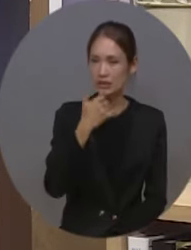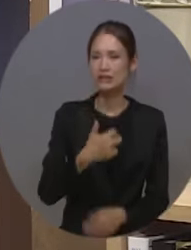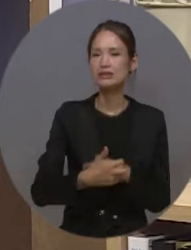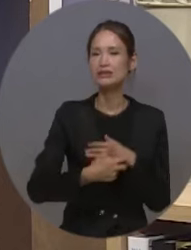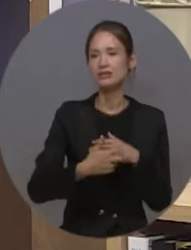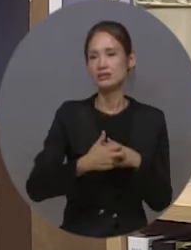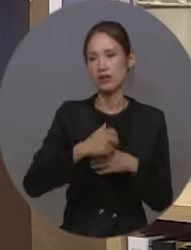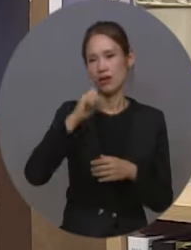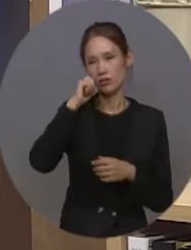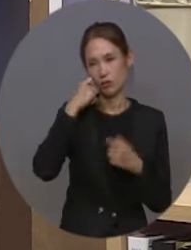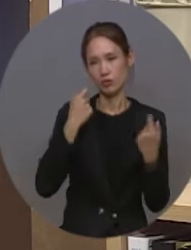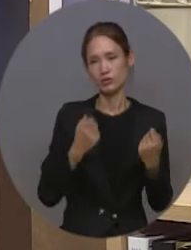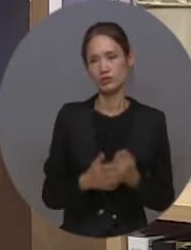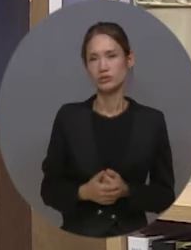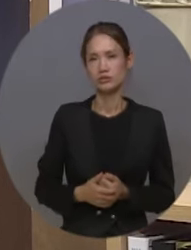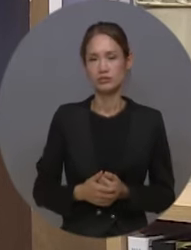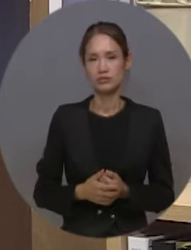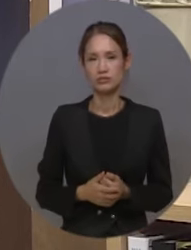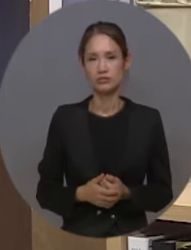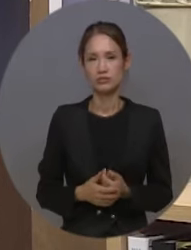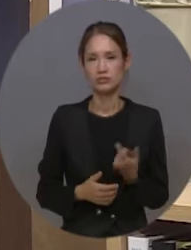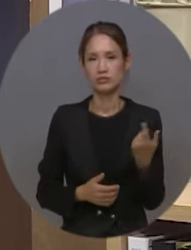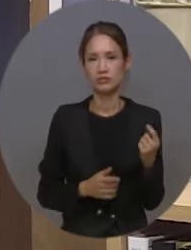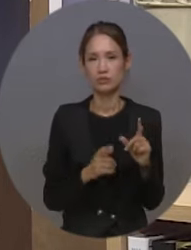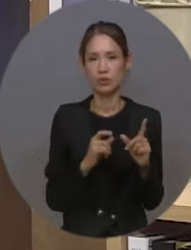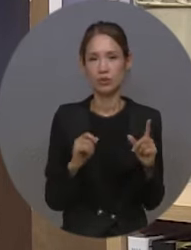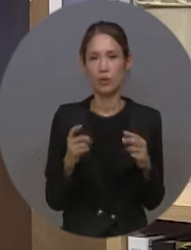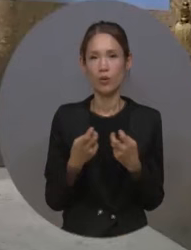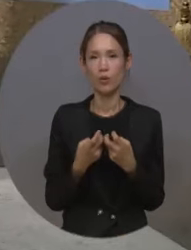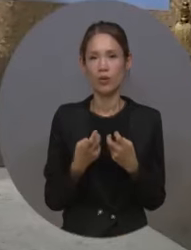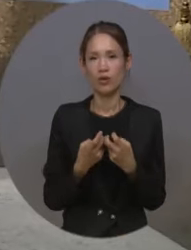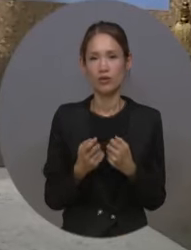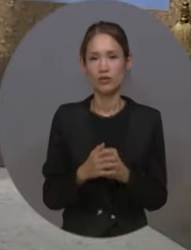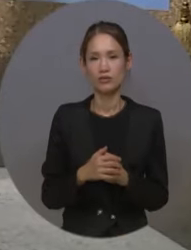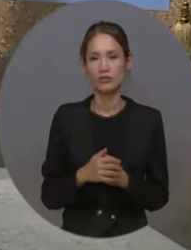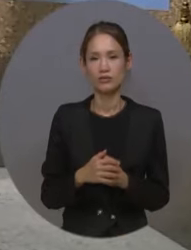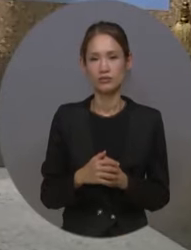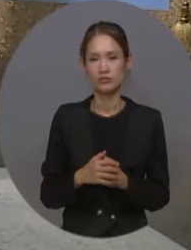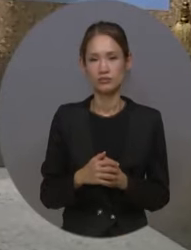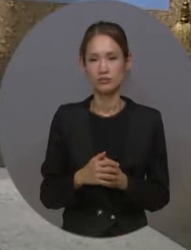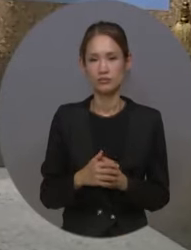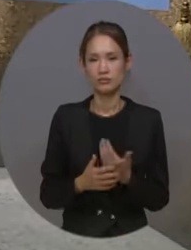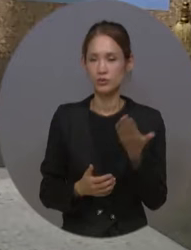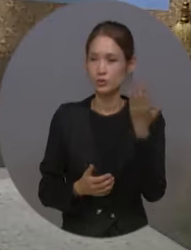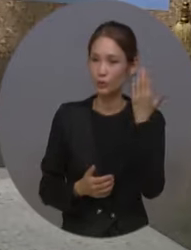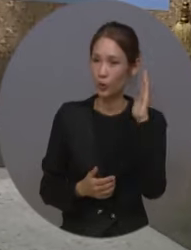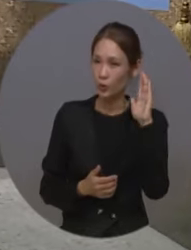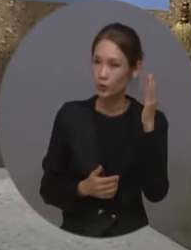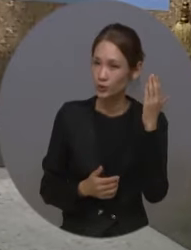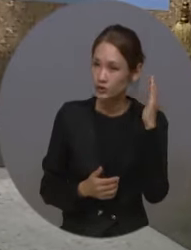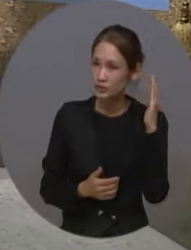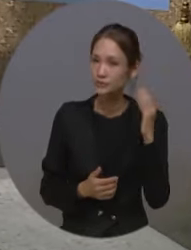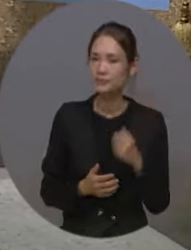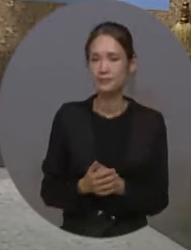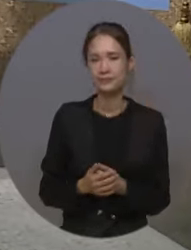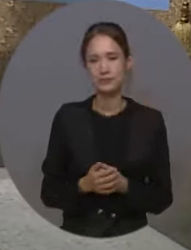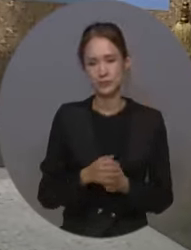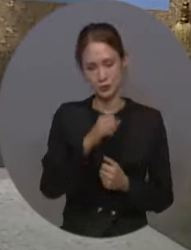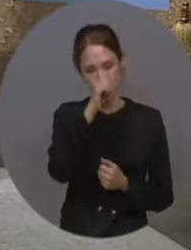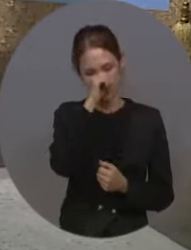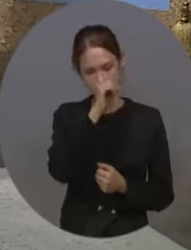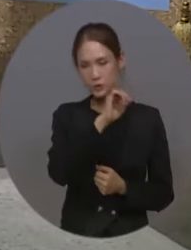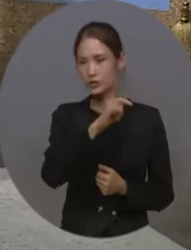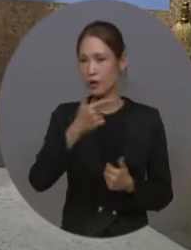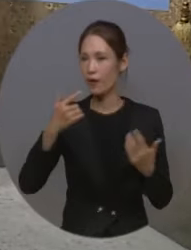쉽지 않을 것 같은데 4 이 부분은 좀 어떻게 할 수 있을까요 어 요즘은 되게 좋은 것들 많이